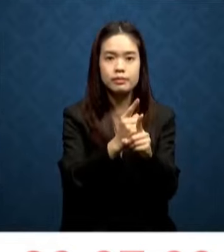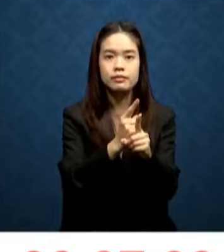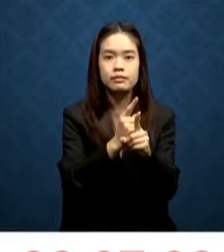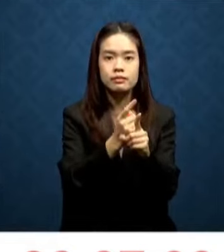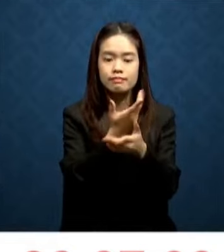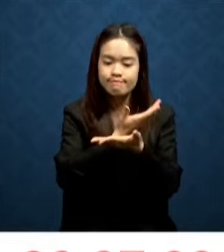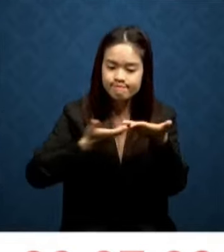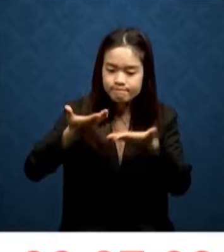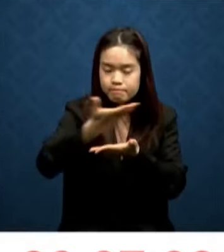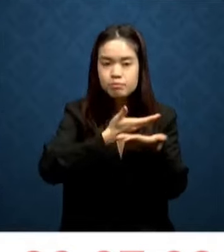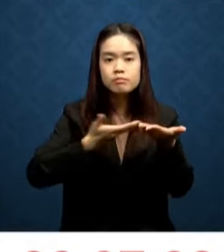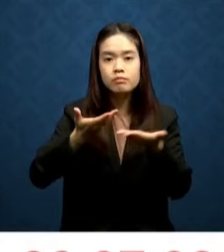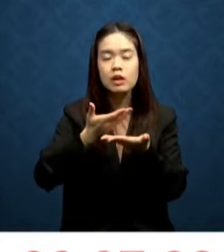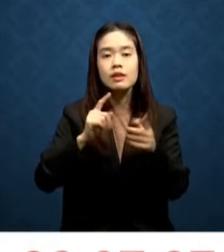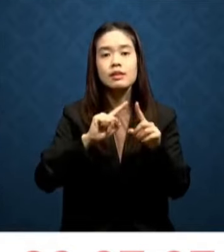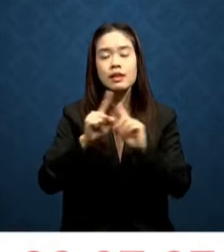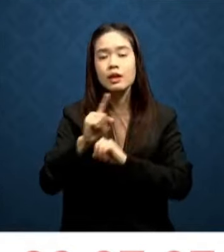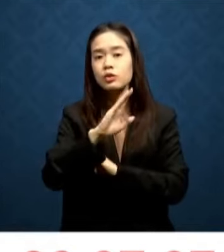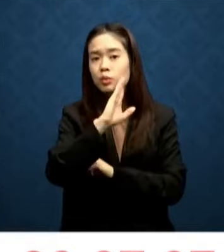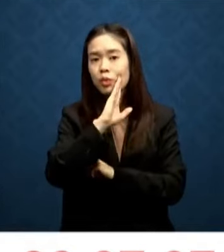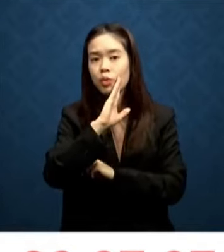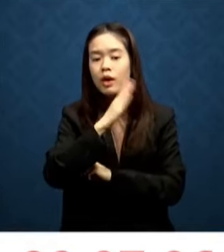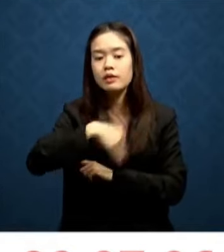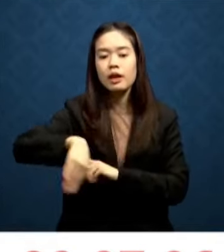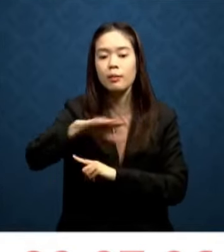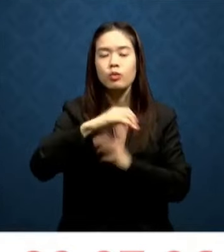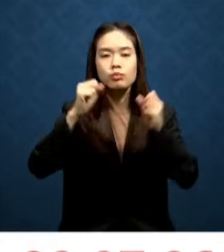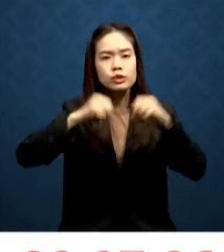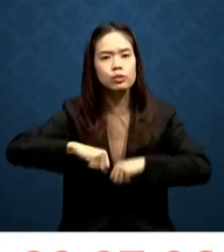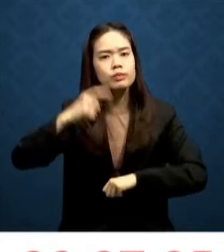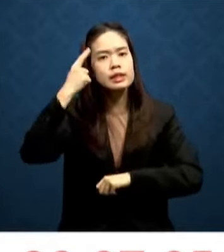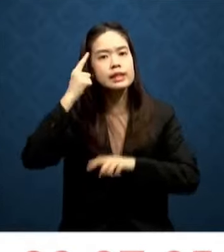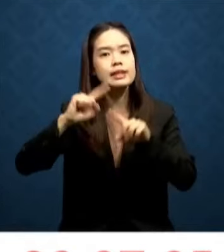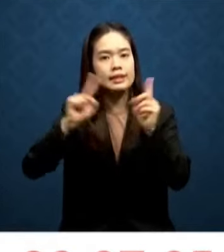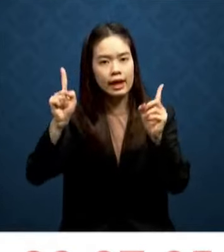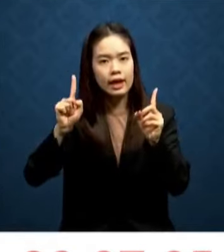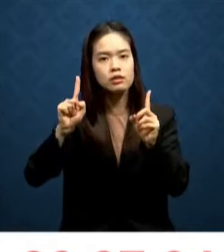วาระเว้นแต่ที่ประชุมมีมติให้เป็นอย่างอื่น